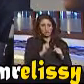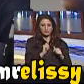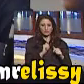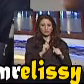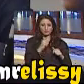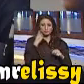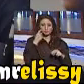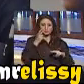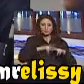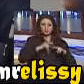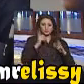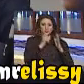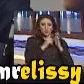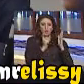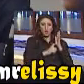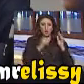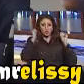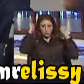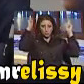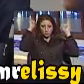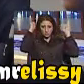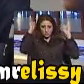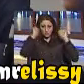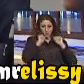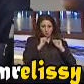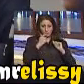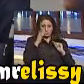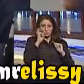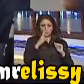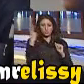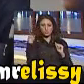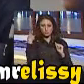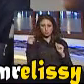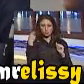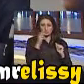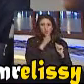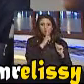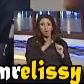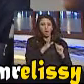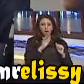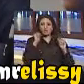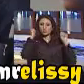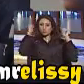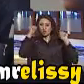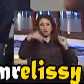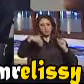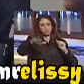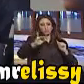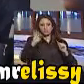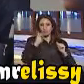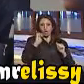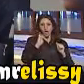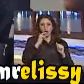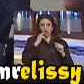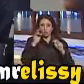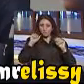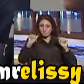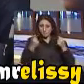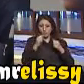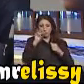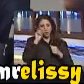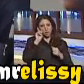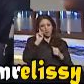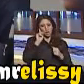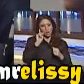قانون حق التظاهر الجديد النهاردة، وتضمن أن الشرطة ليس لها حق منع مظاهرات، ولكنها من الممكن أن تلجأ